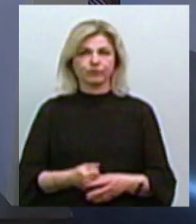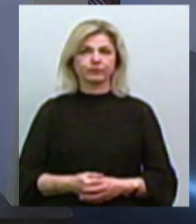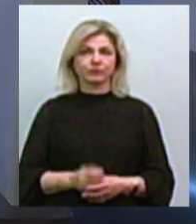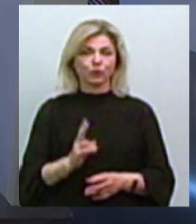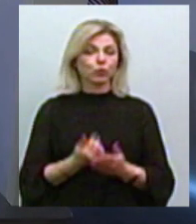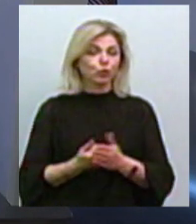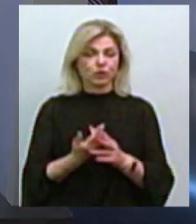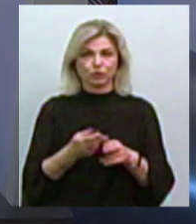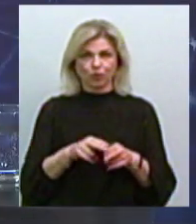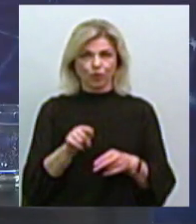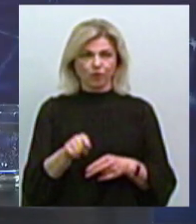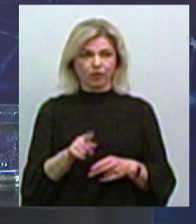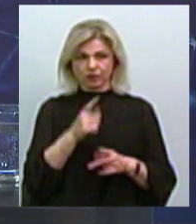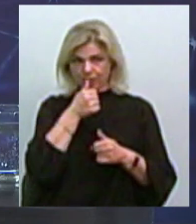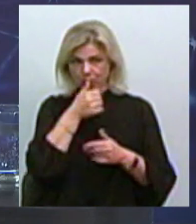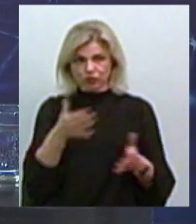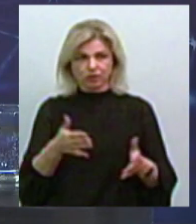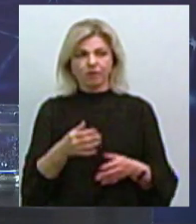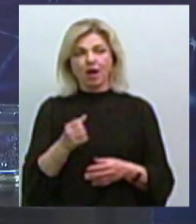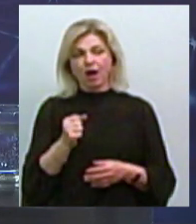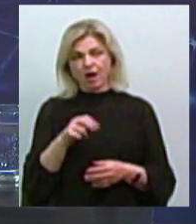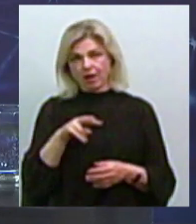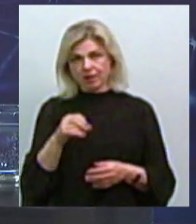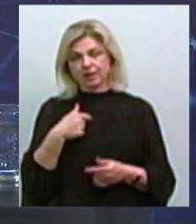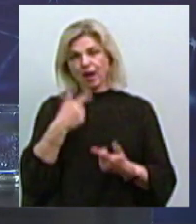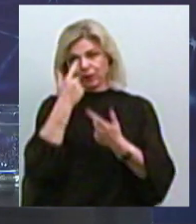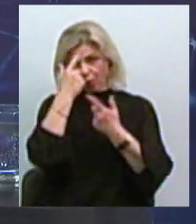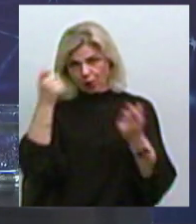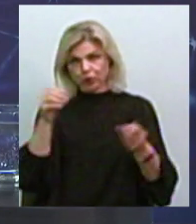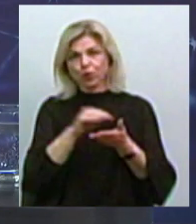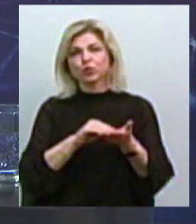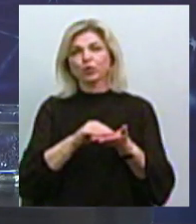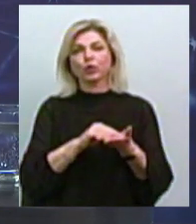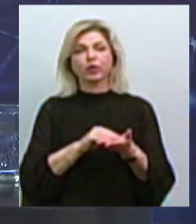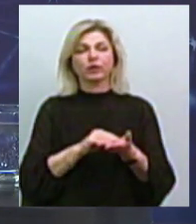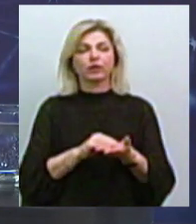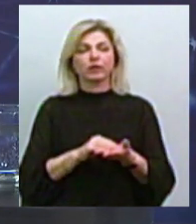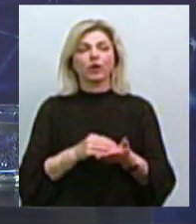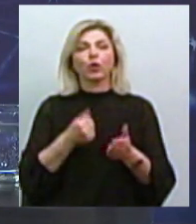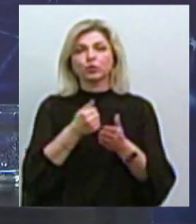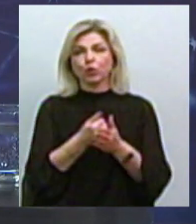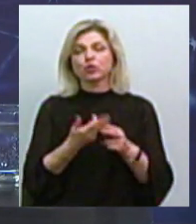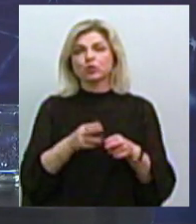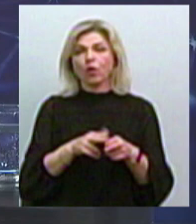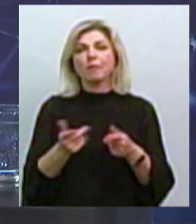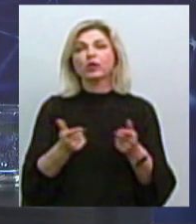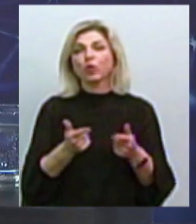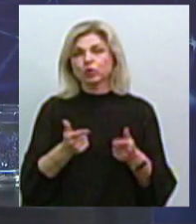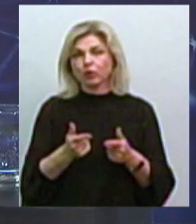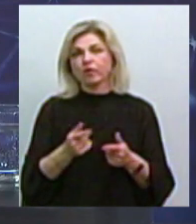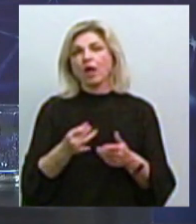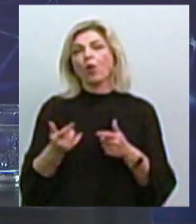Неможливо, але я ще раз кажу, я наголошую, що ми… до цього підготувалися і